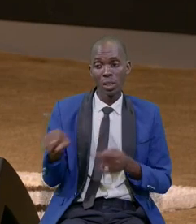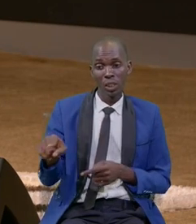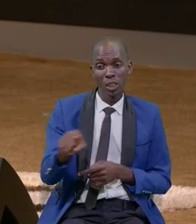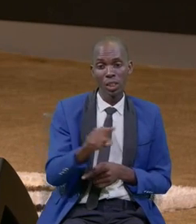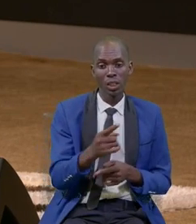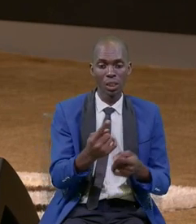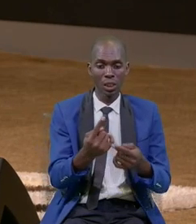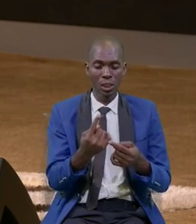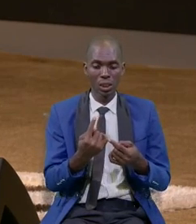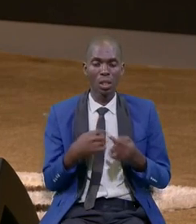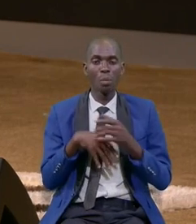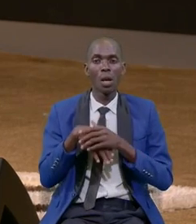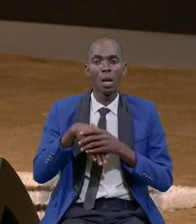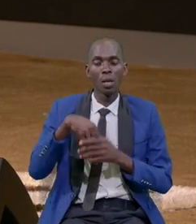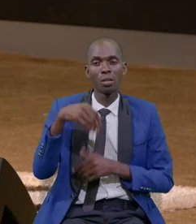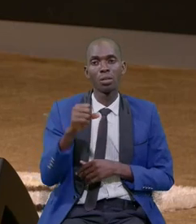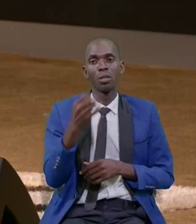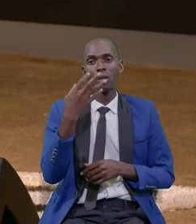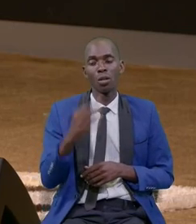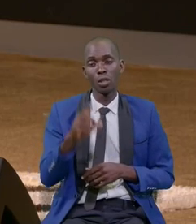Et comment